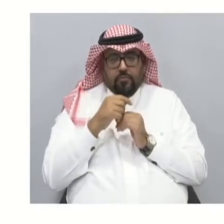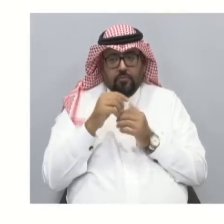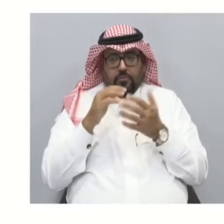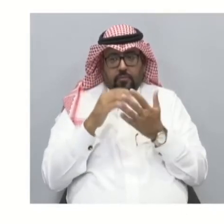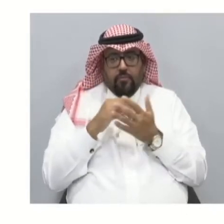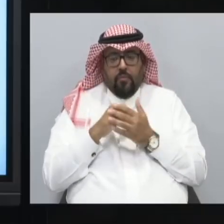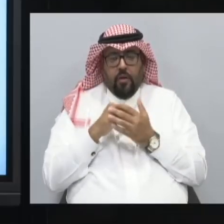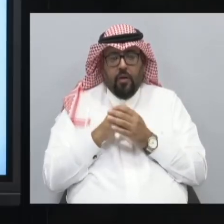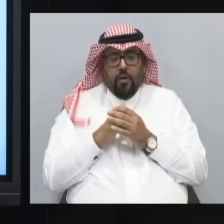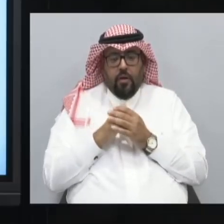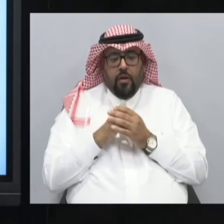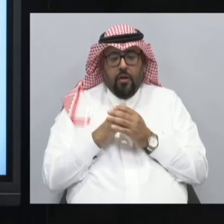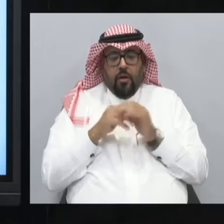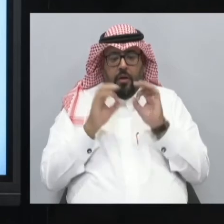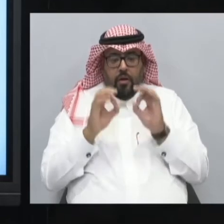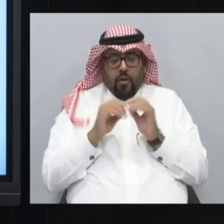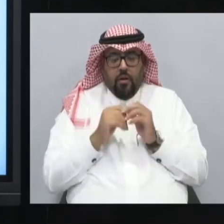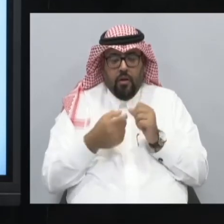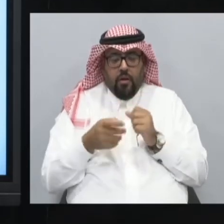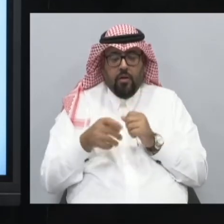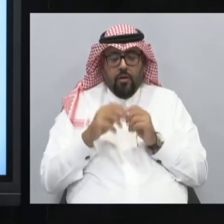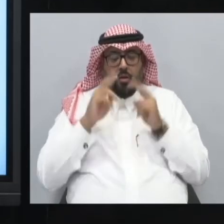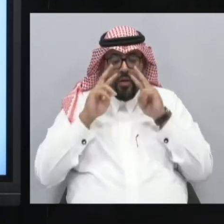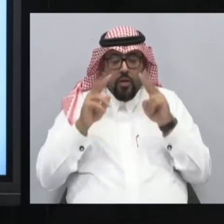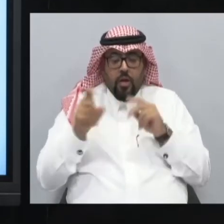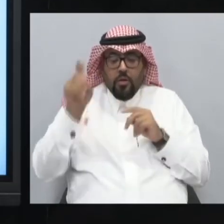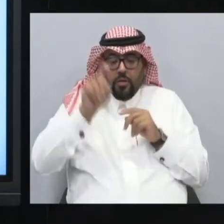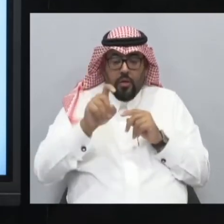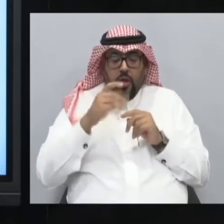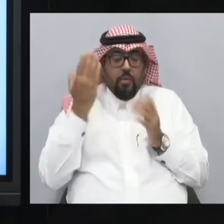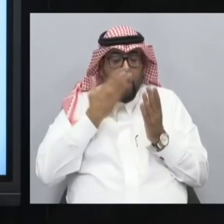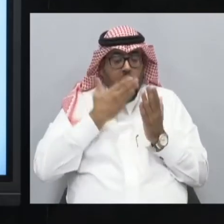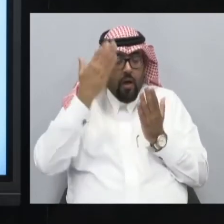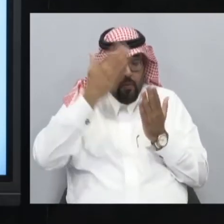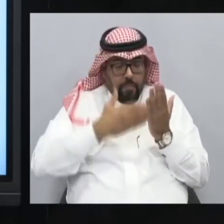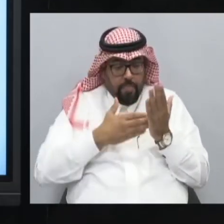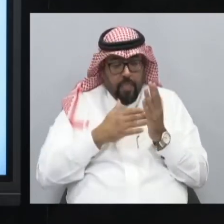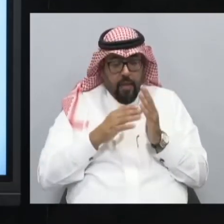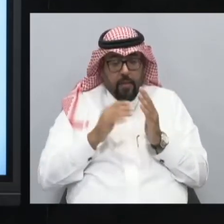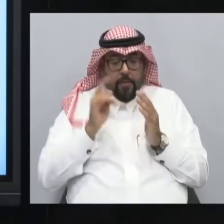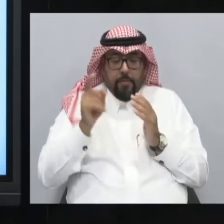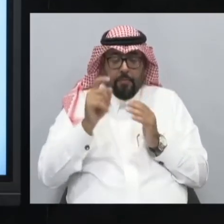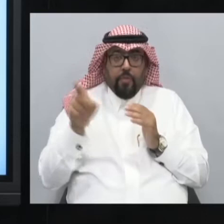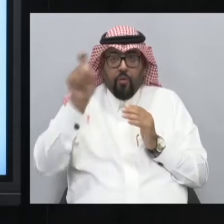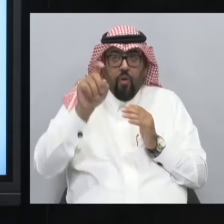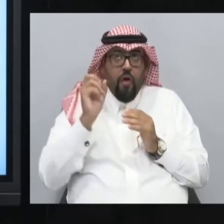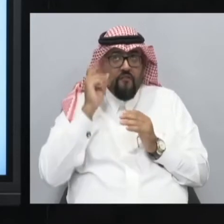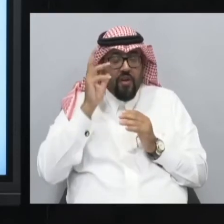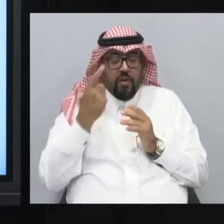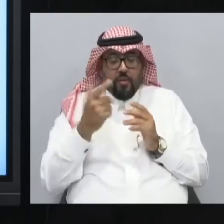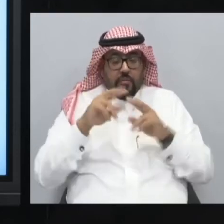الأولى أستطلع ثم أسأل ثم أقرأ طبعا أنا أضع سؤال لفكرة ثم